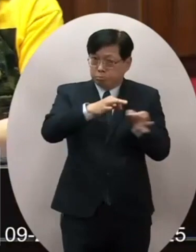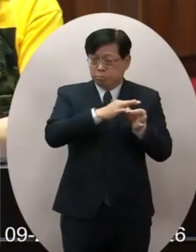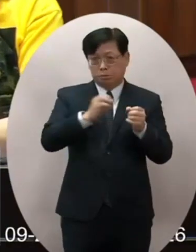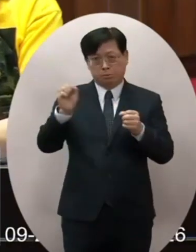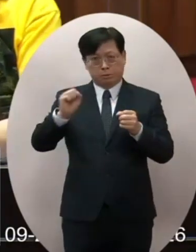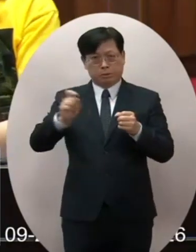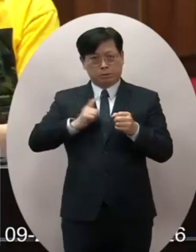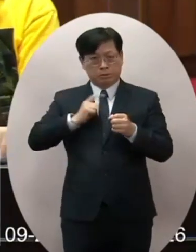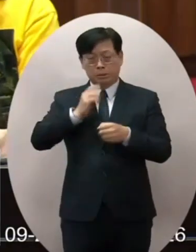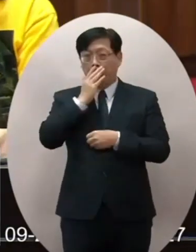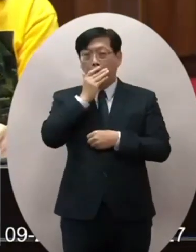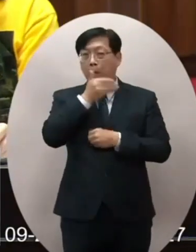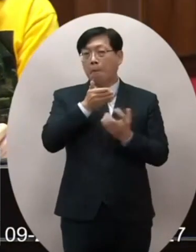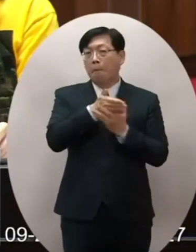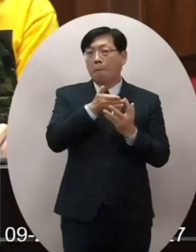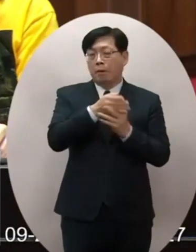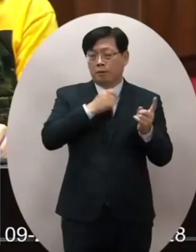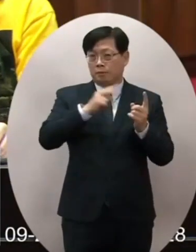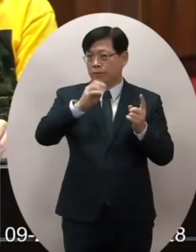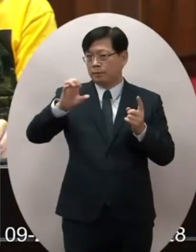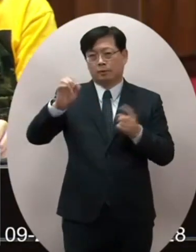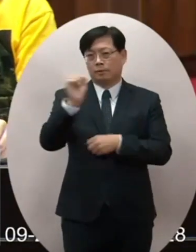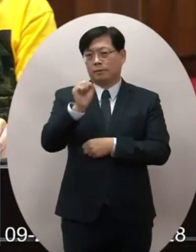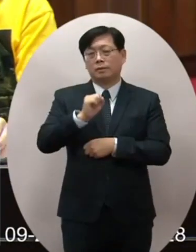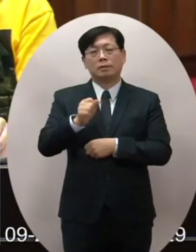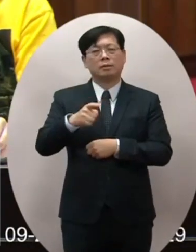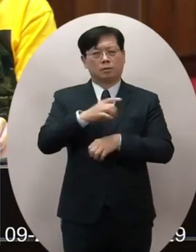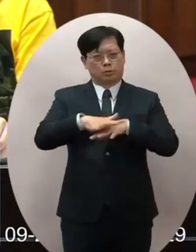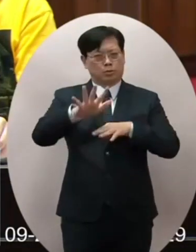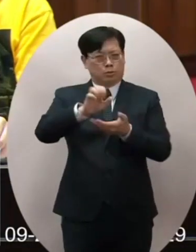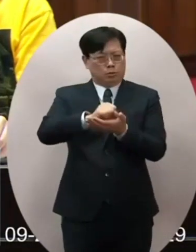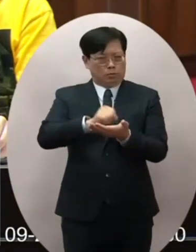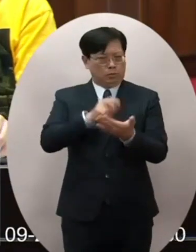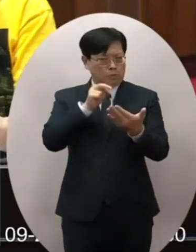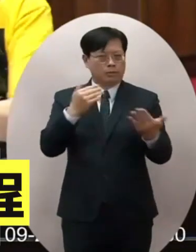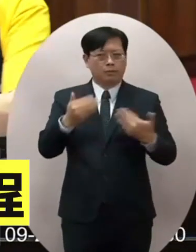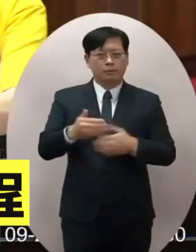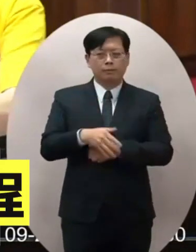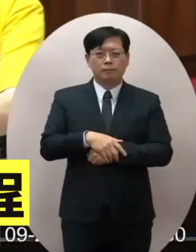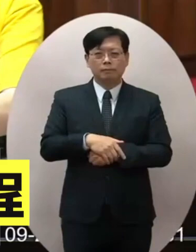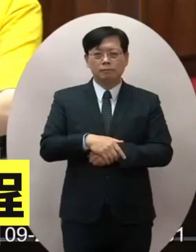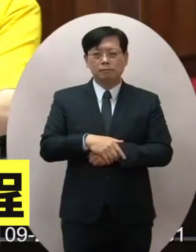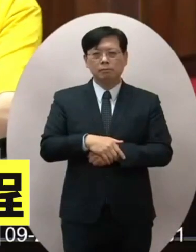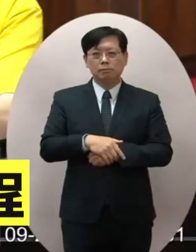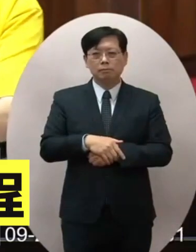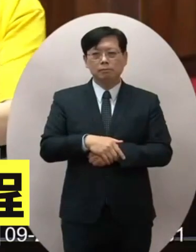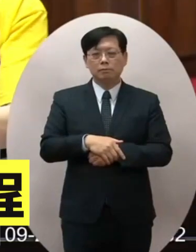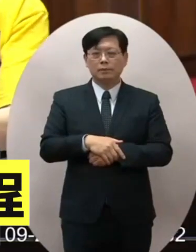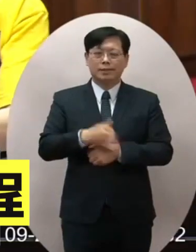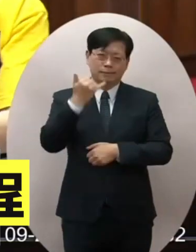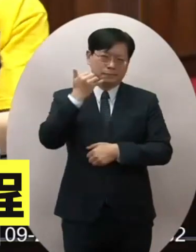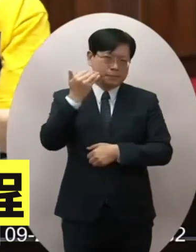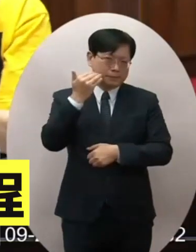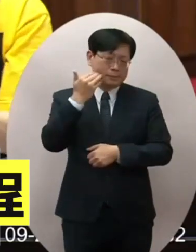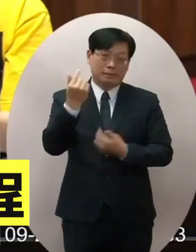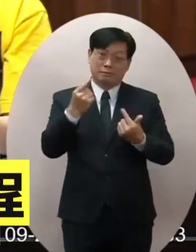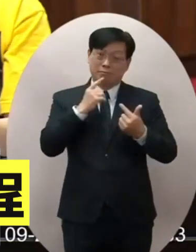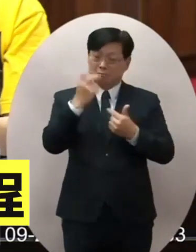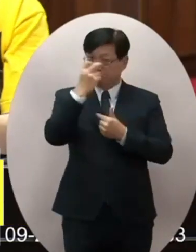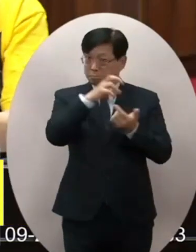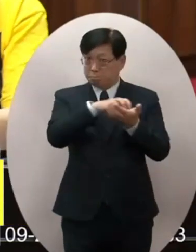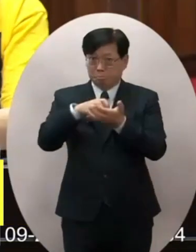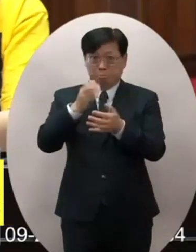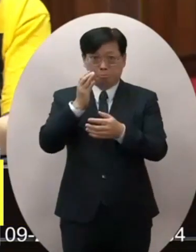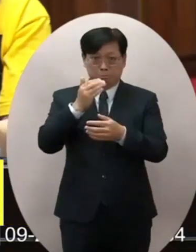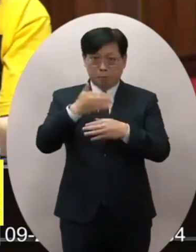将黑手伸入 ACC 凡事都会留下记录那很遗憾，就是说在审议的过